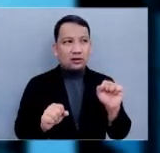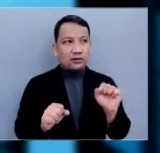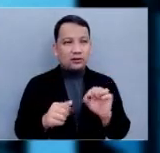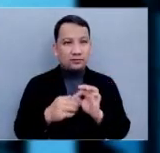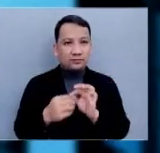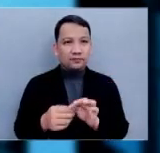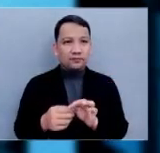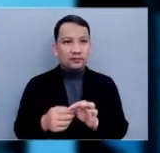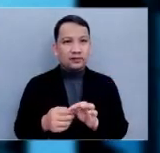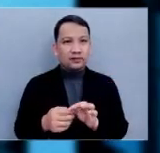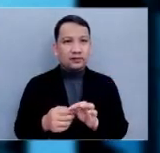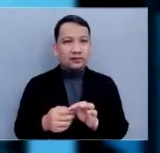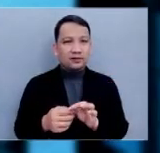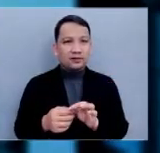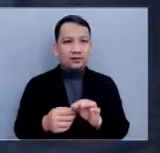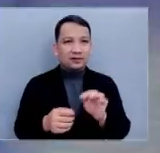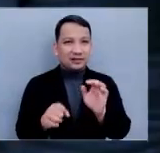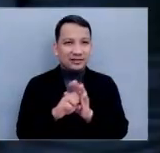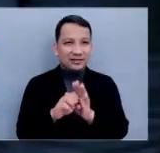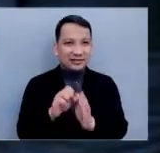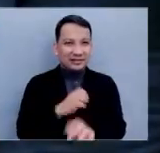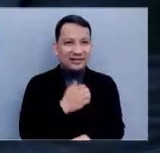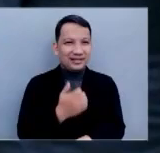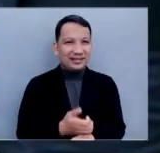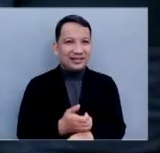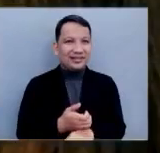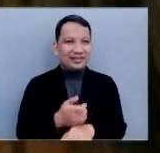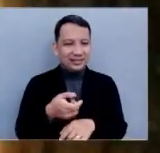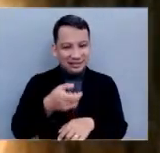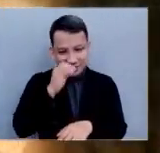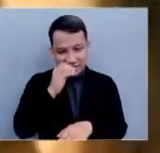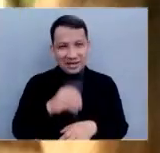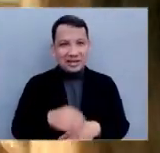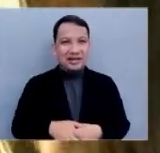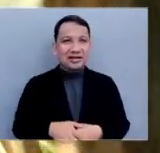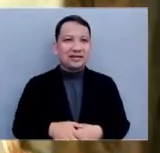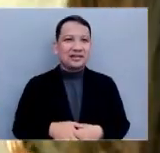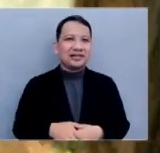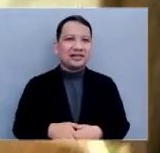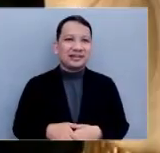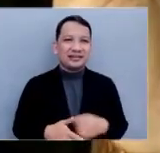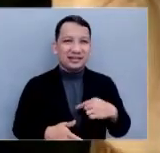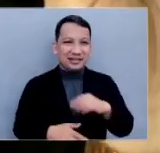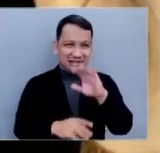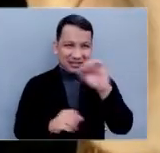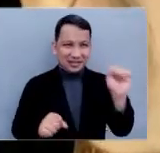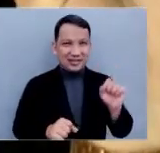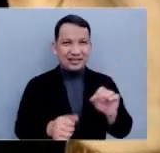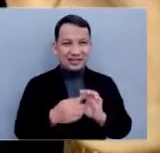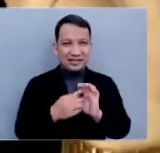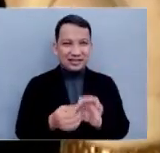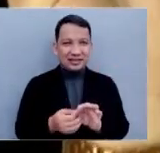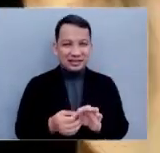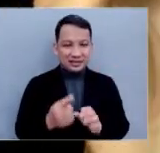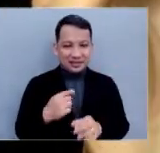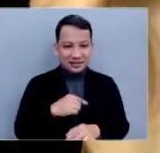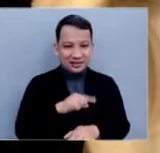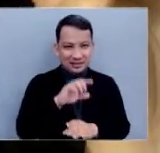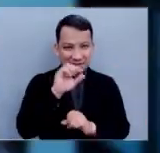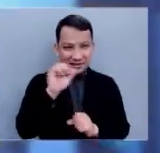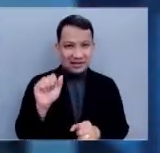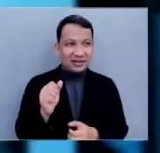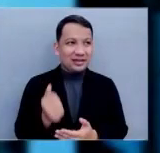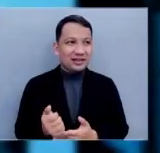ang mga mahihilig sa energy drink. Isa pang side effect nito ay ang obesity at diabetes dahil sa mataas na content ng